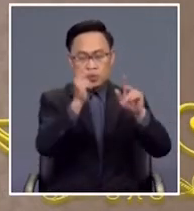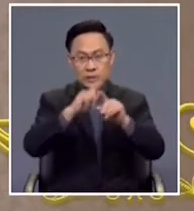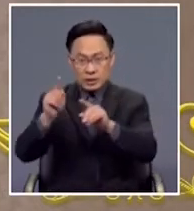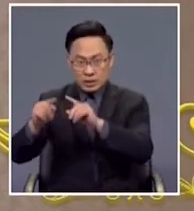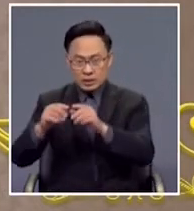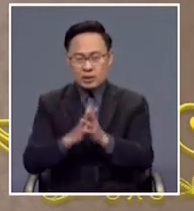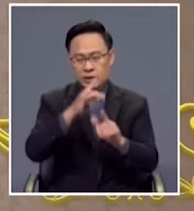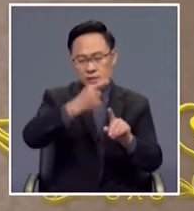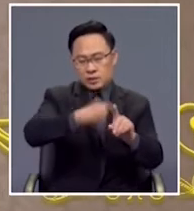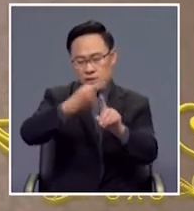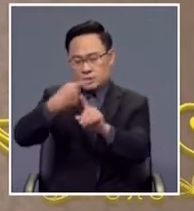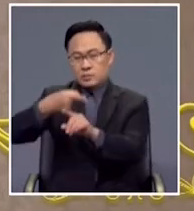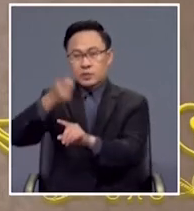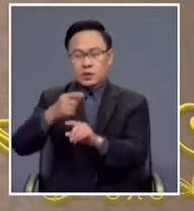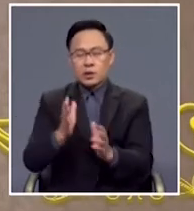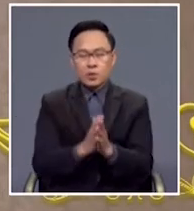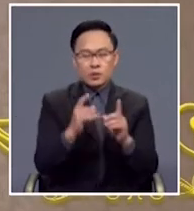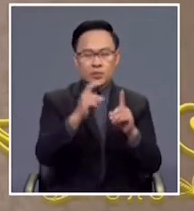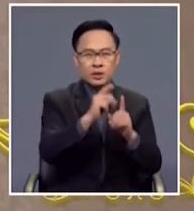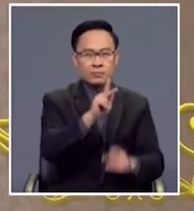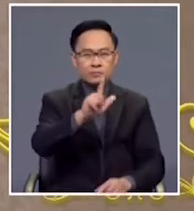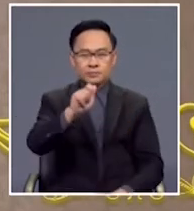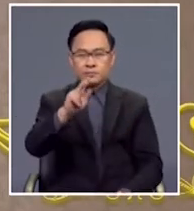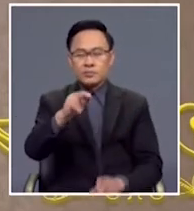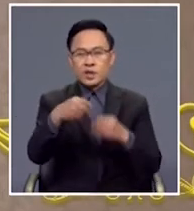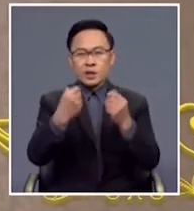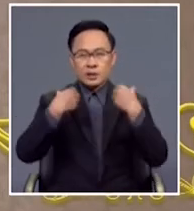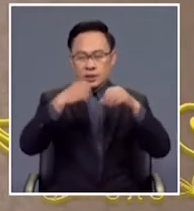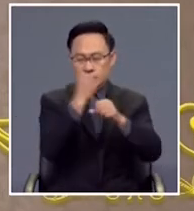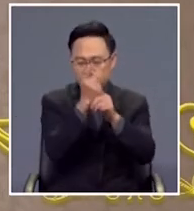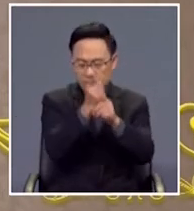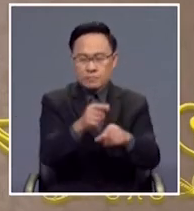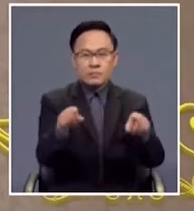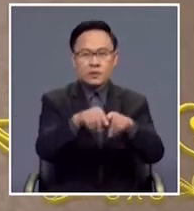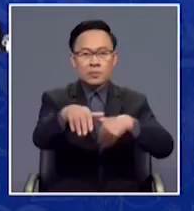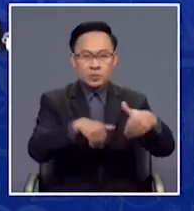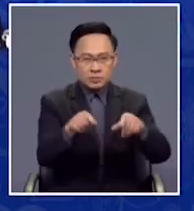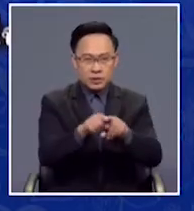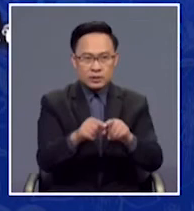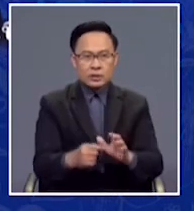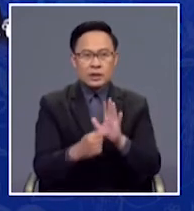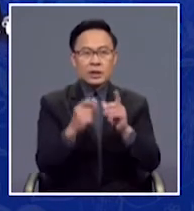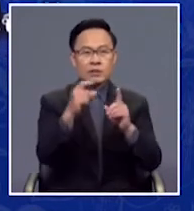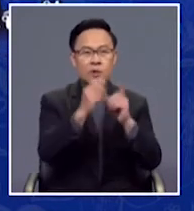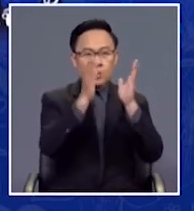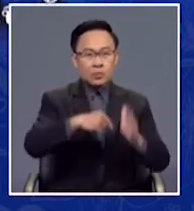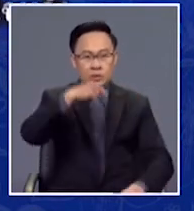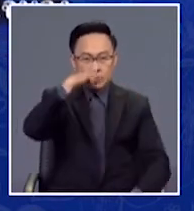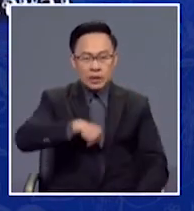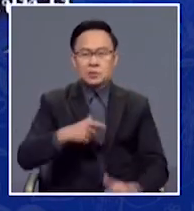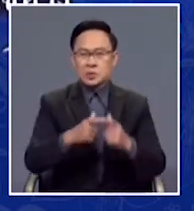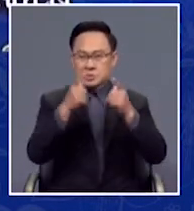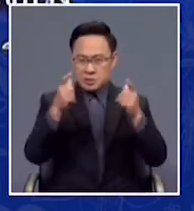าประจำเดือนนะครับก็ได้เขียนกลอนให้ข้าราชการได้ยึดถือปฏิบัติร่วมกับพี่น้องประชาชนด้วยดังนี้คำว่าปวงชนชาวไทยนั้น